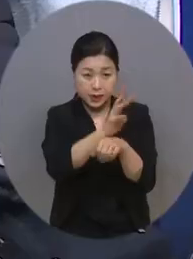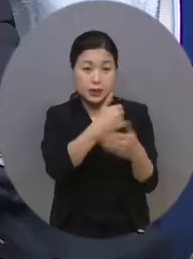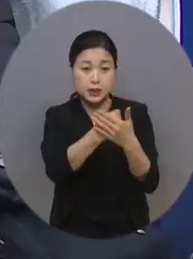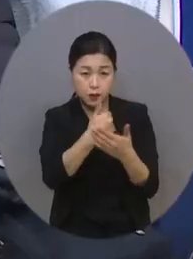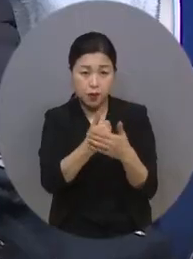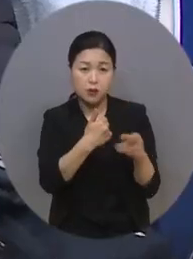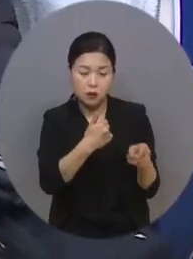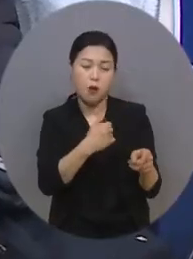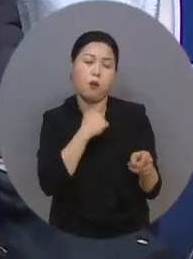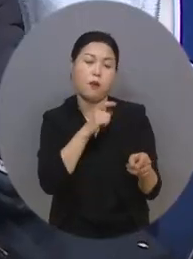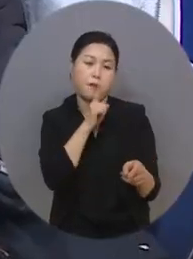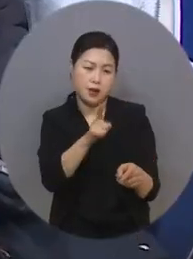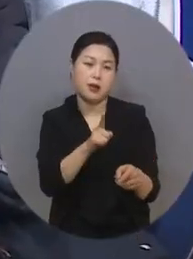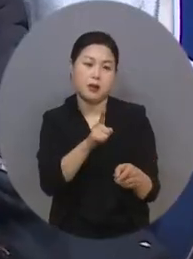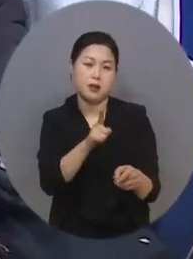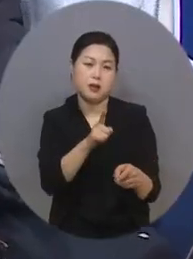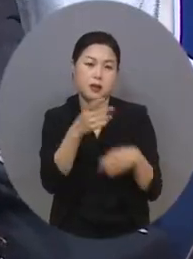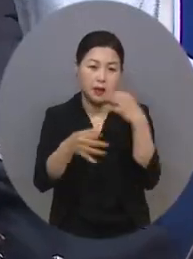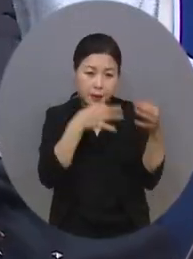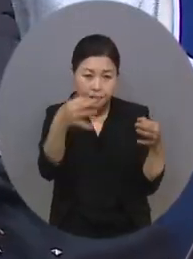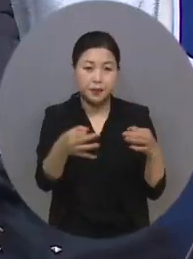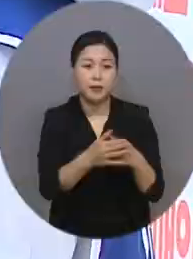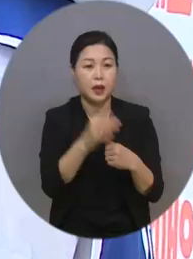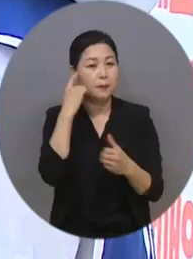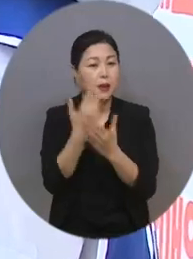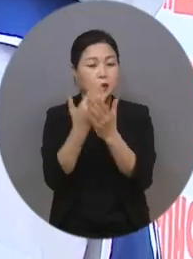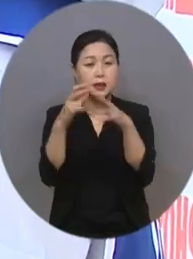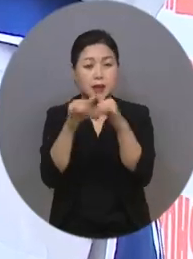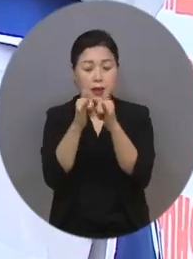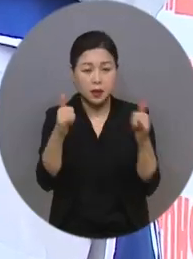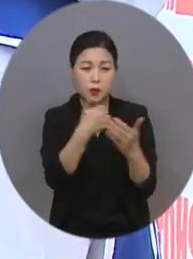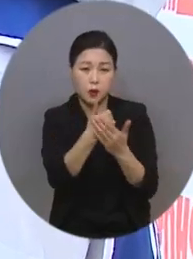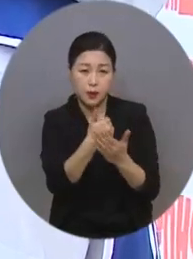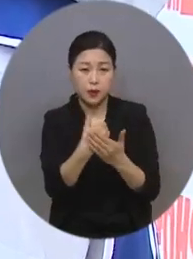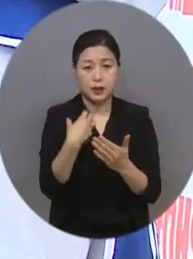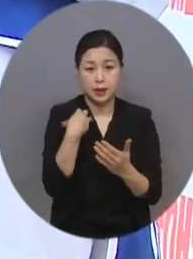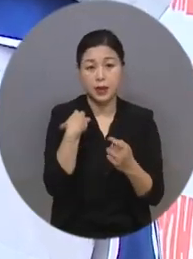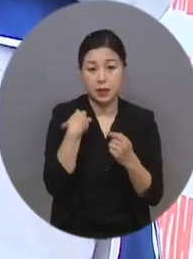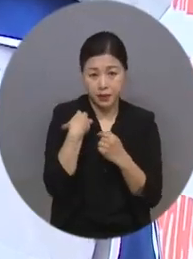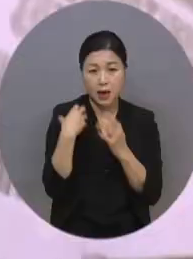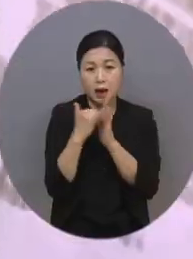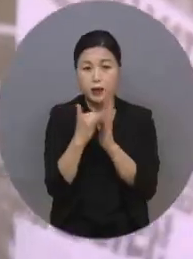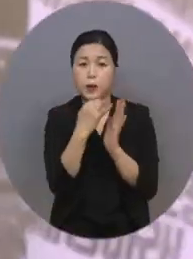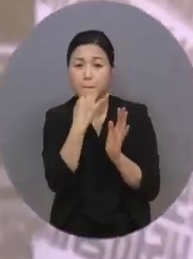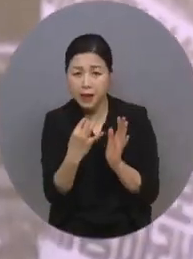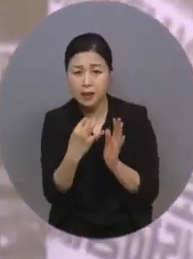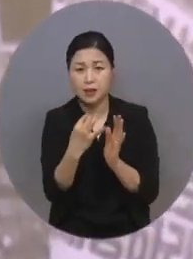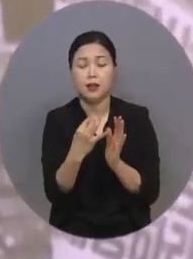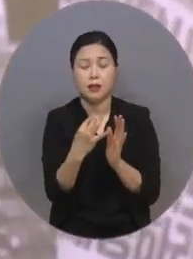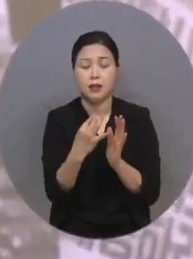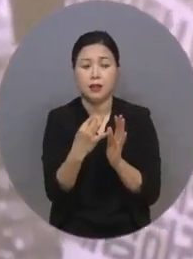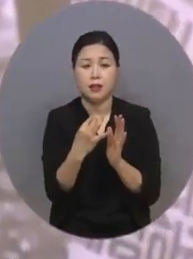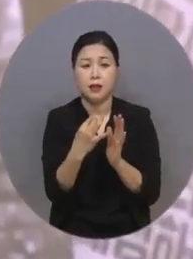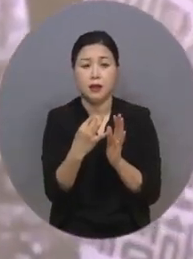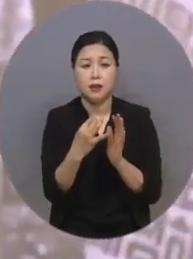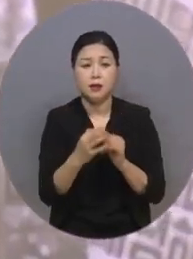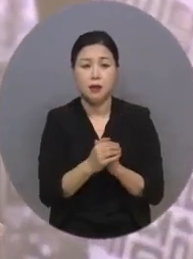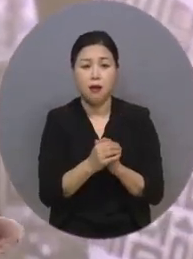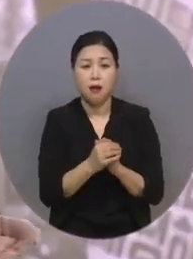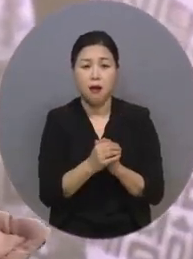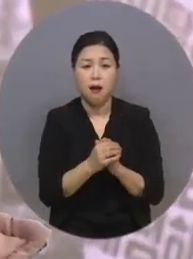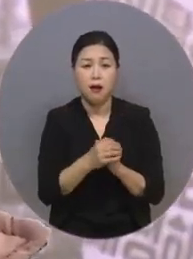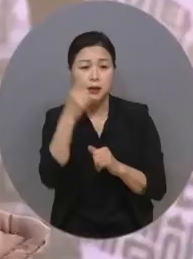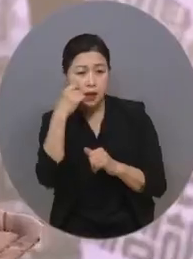체계를 촉구하고 있습니다. 발달장애인을 돌보는 책임이 온전히 가족에게만 전가되면서 계속된